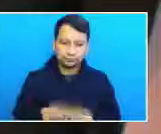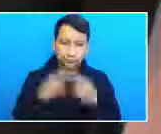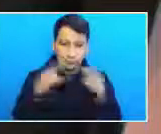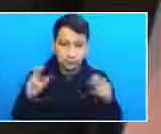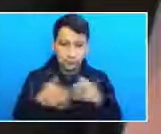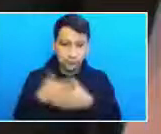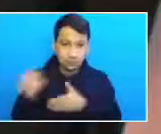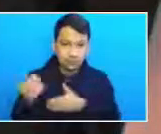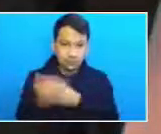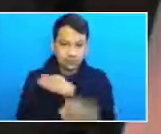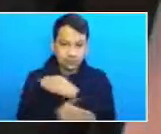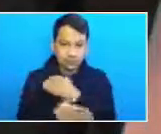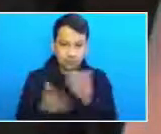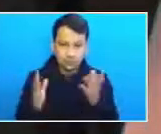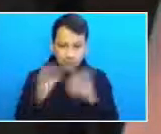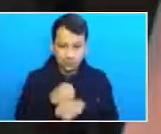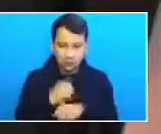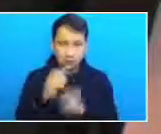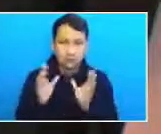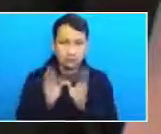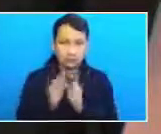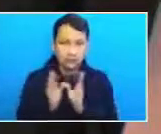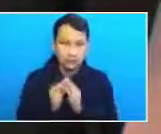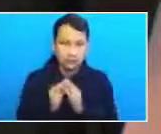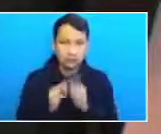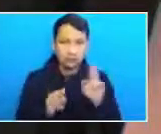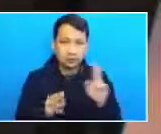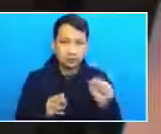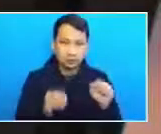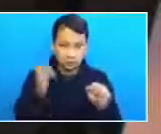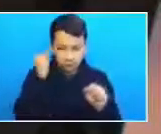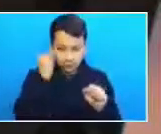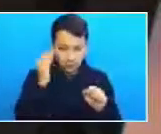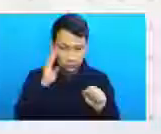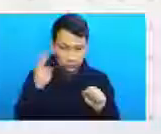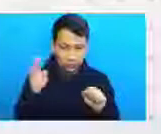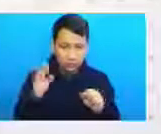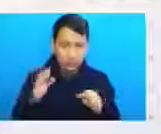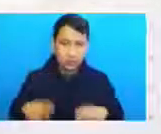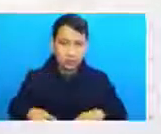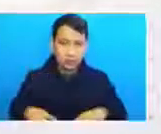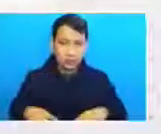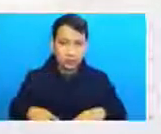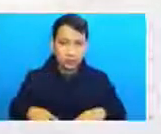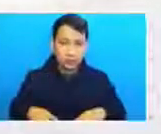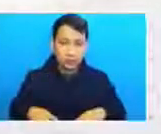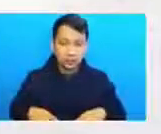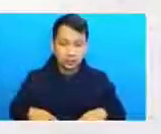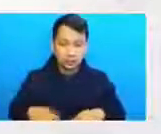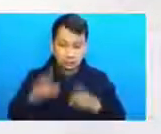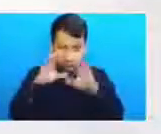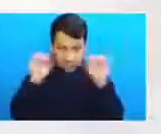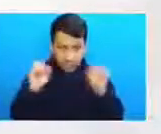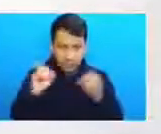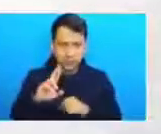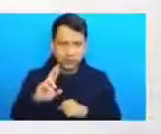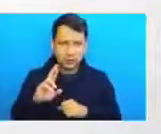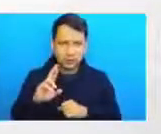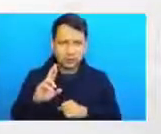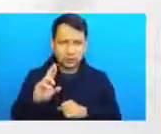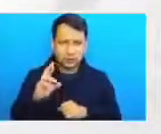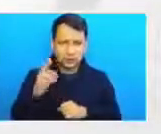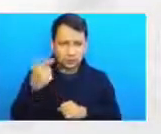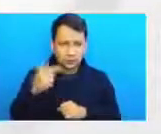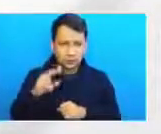Muling binuksan sa publiko ang Taj Mahal sa India. Ang iconic Taj Mahal ay binuksan kasunod ng pagbaba ng kaso ng second wave